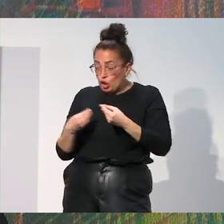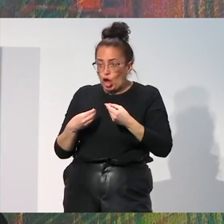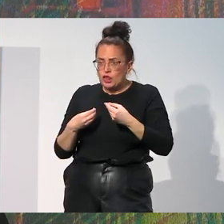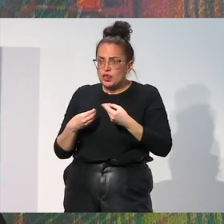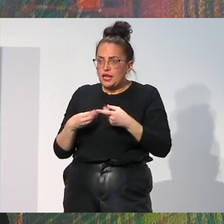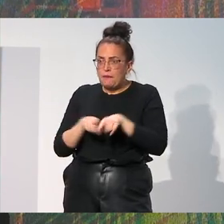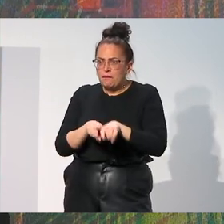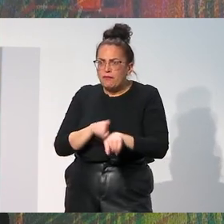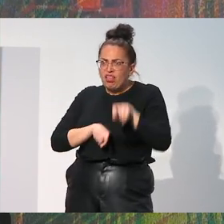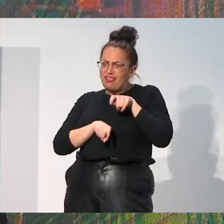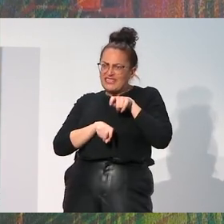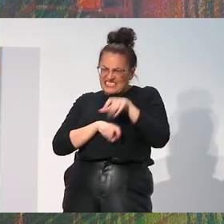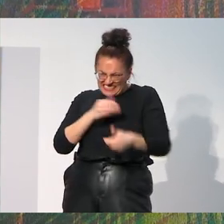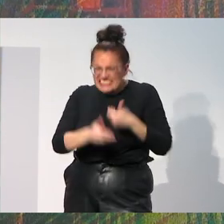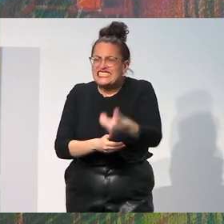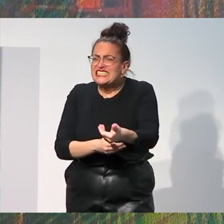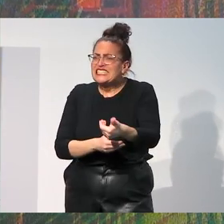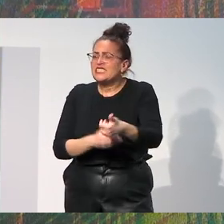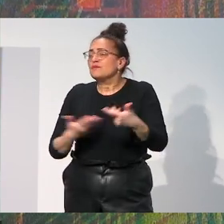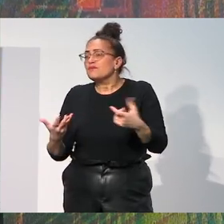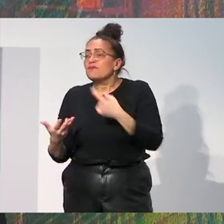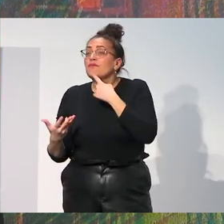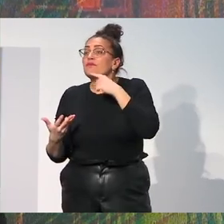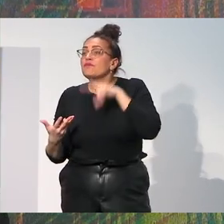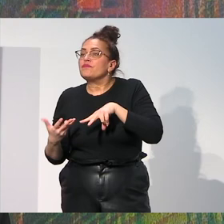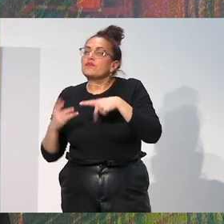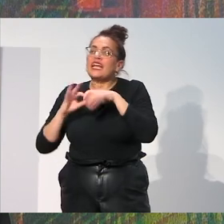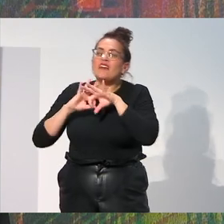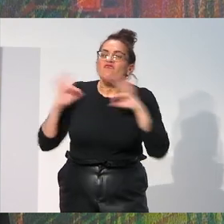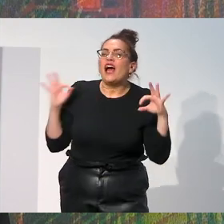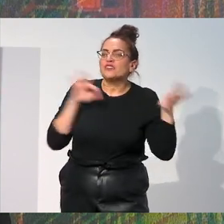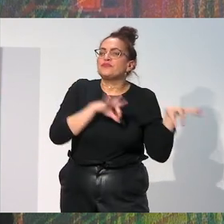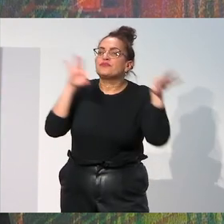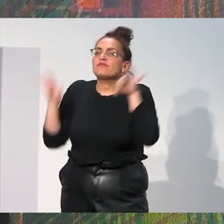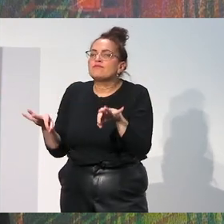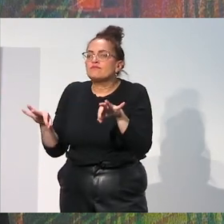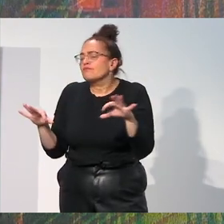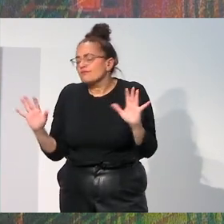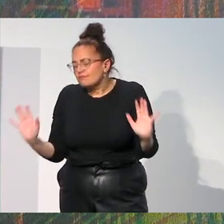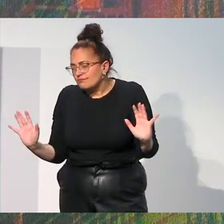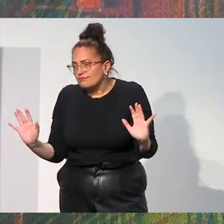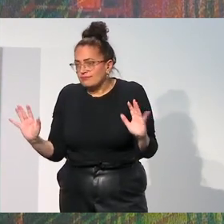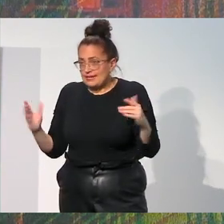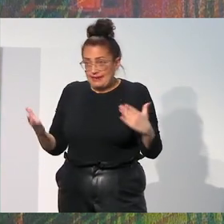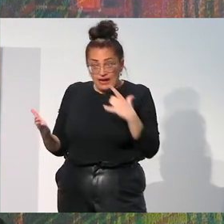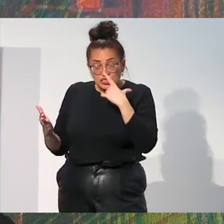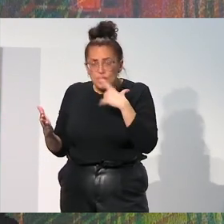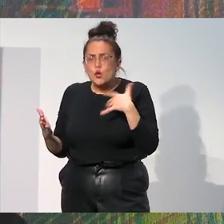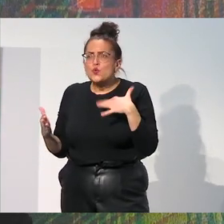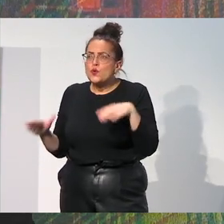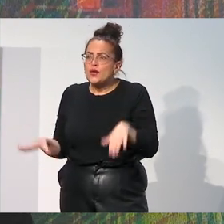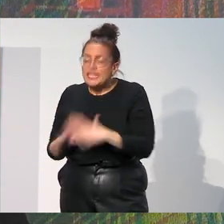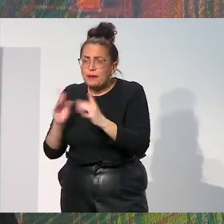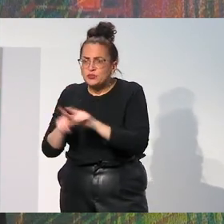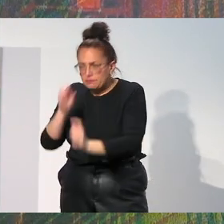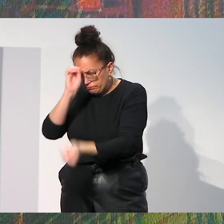de mort des espèces, c'est qu'elle n'est pas formulable dans la pensée de vie. Aujourd'hui, elle nous apparaît dans toute sa violence, c'est-à-dire qu'il y a